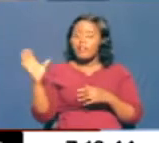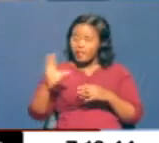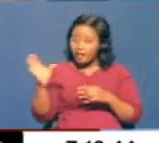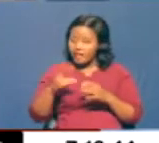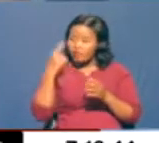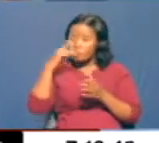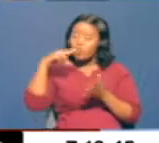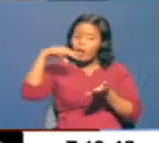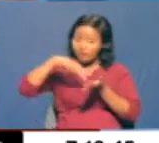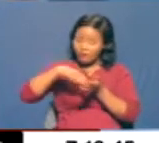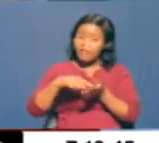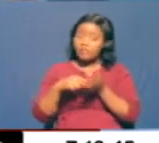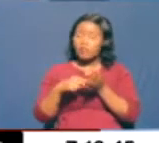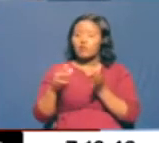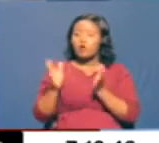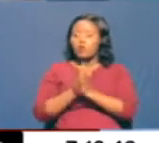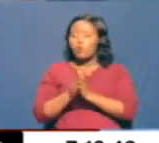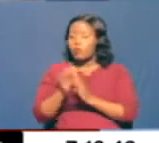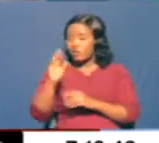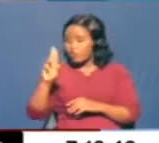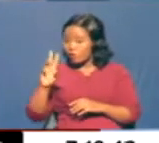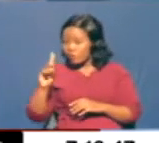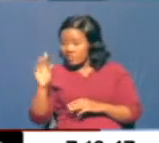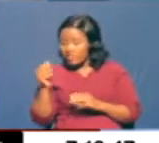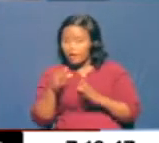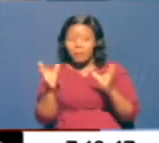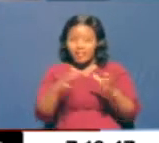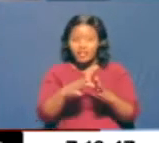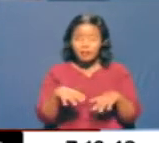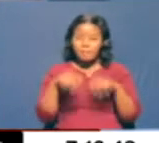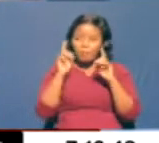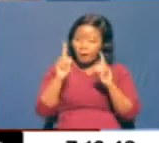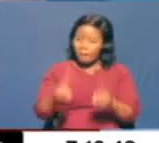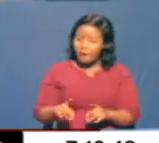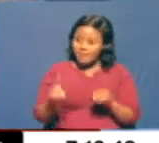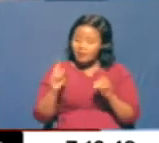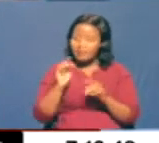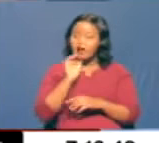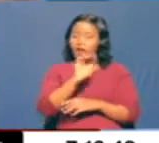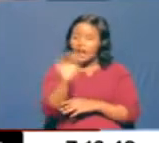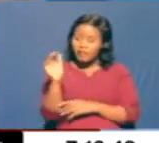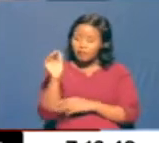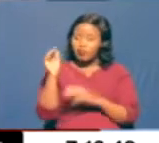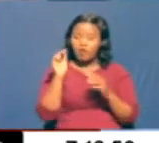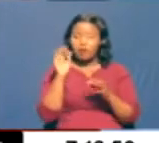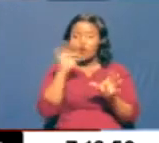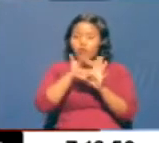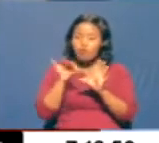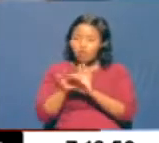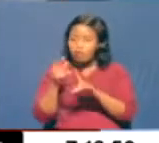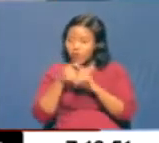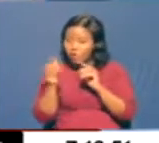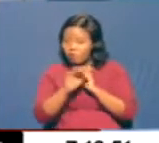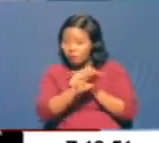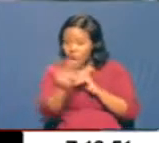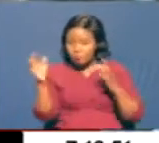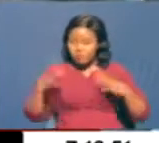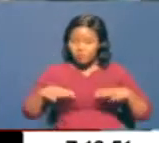hicho cha kwa nyadhifa mbalimbali wanapasa kutafuta kura moja kwa moja kutoka kwa wapiga